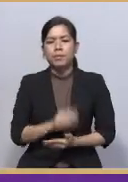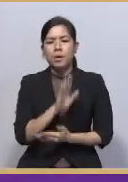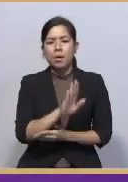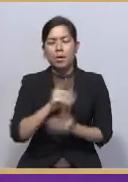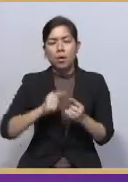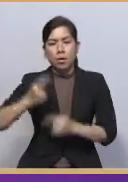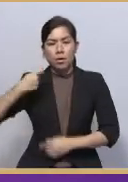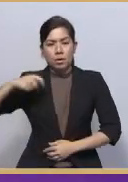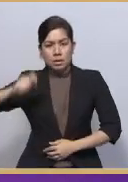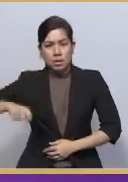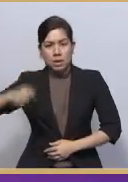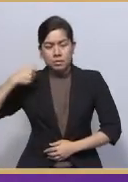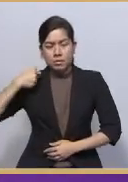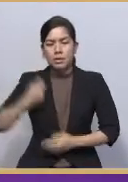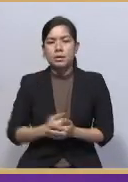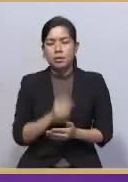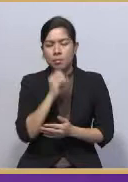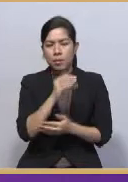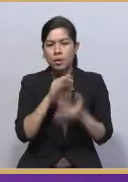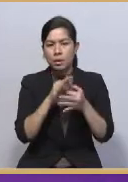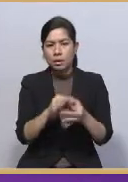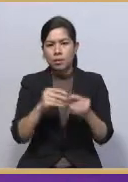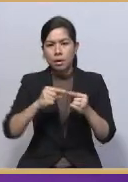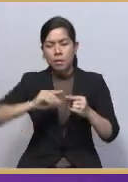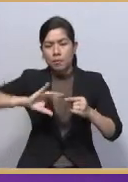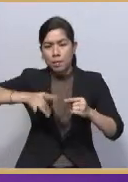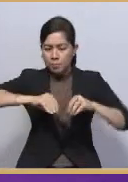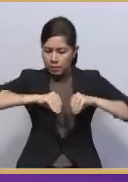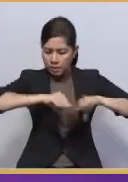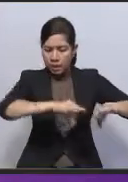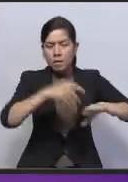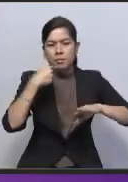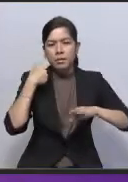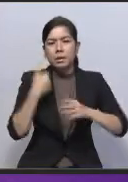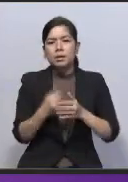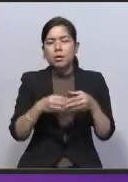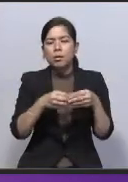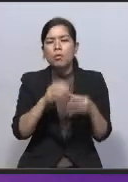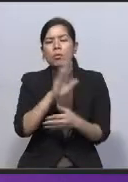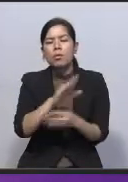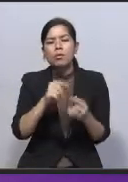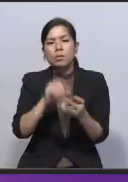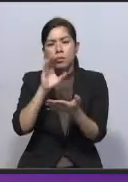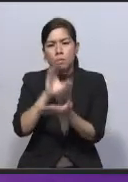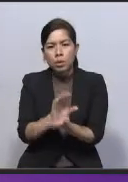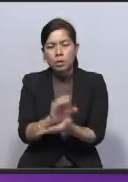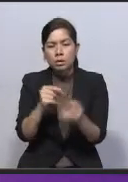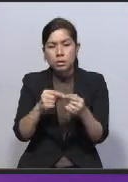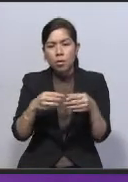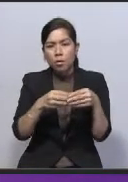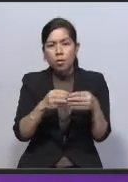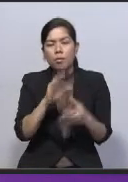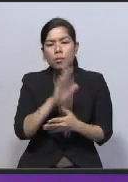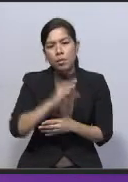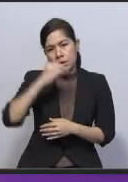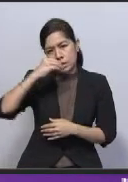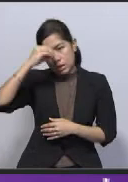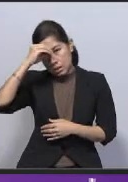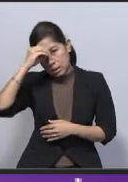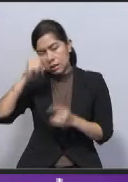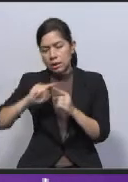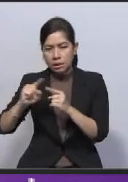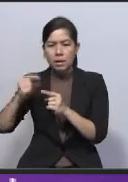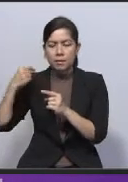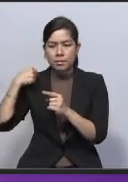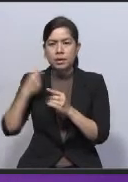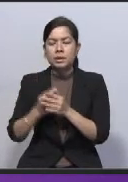รีกล่าวถึงกรณีที่มีการเผยแพร่คลิปในโซเชียลมีเดียอ้างเป็นเหตุการณ์เจ้าหน้าที่เข้าสลายการชุมนุมของนักศึกษาเครือข่ายประชาชนและนักวิชา